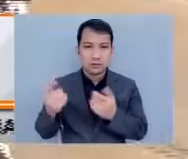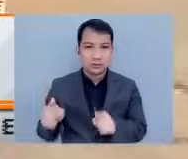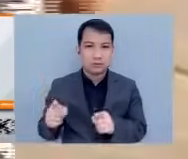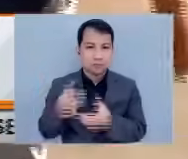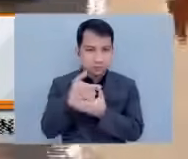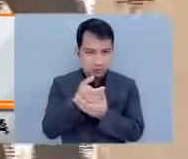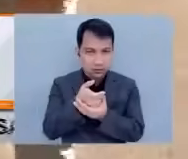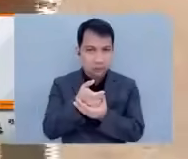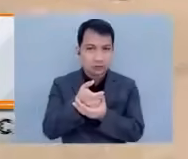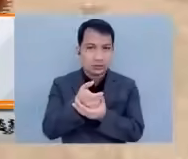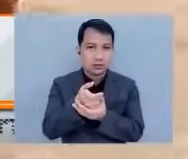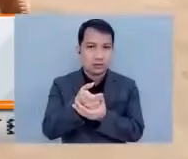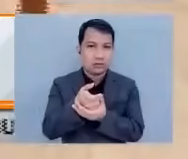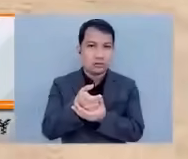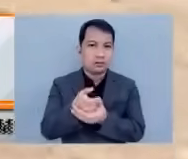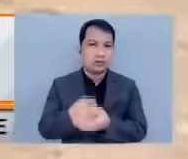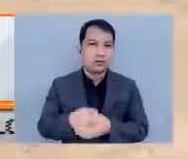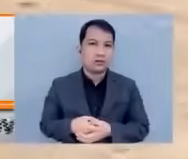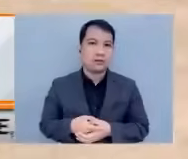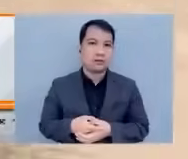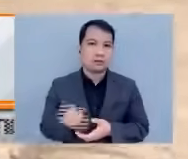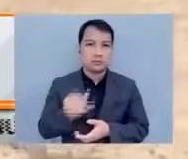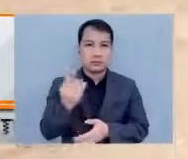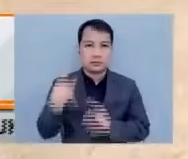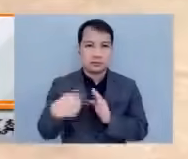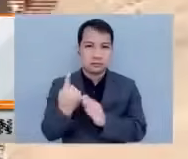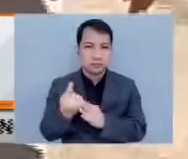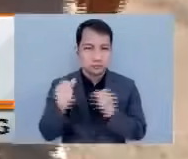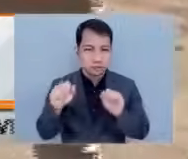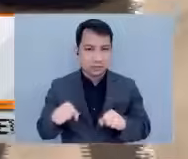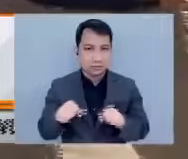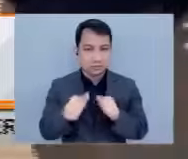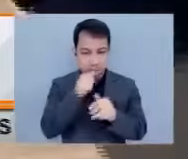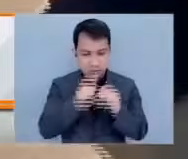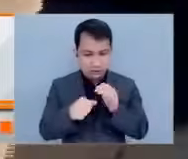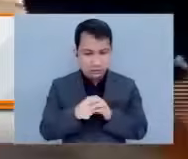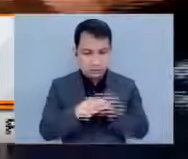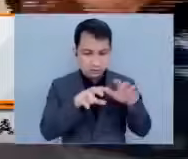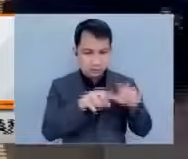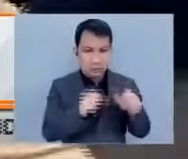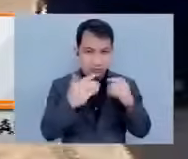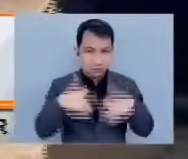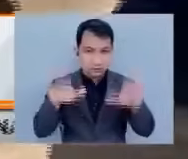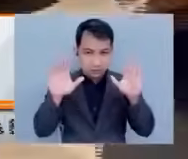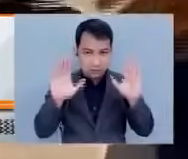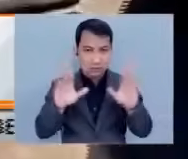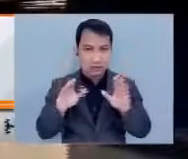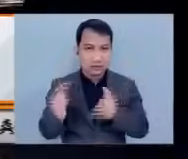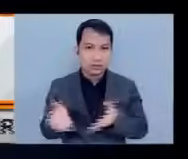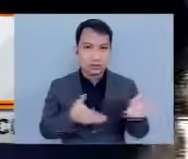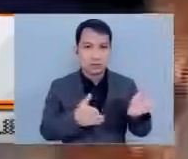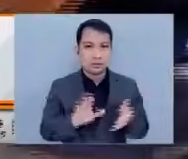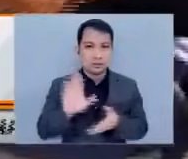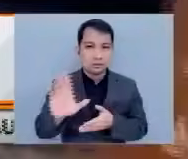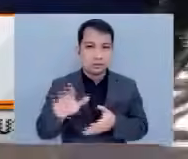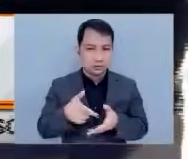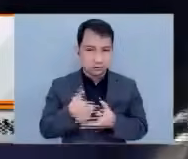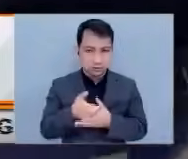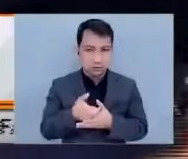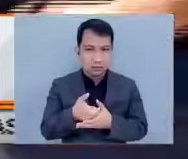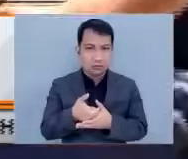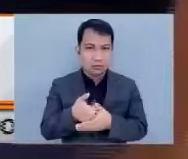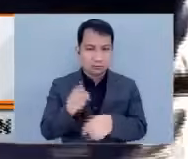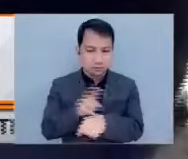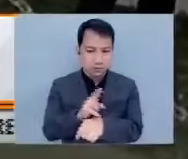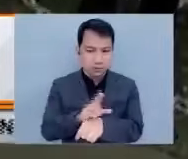Pero ilang oras matapos magtago ay sumuko rin siya. Isinuko niya rin ang kanyang baril na ginamit sa